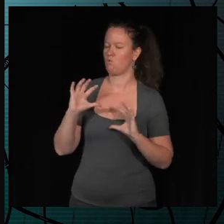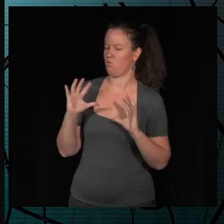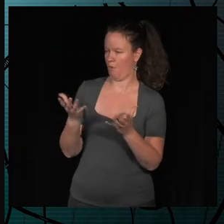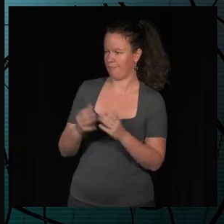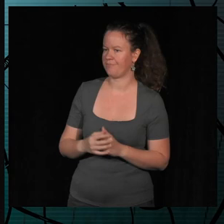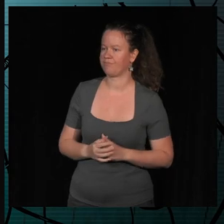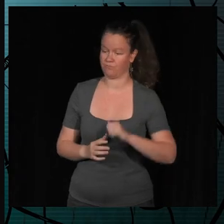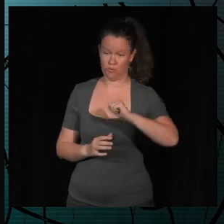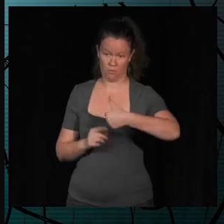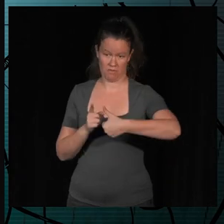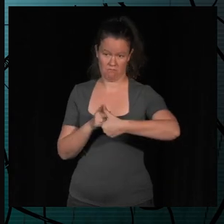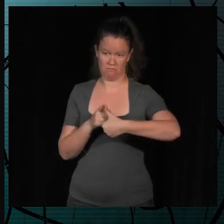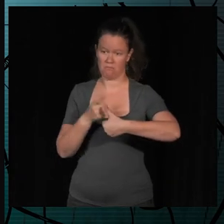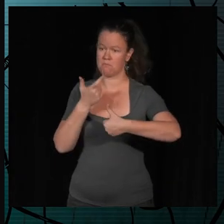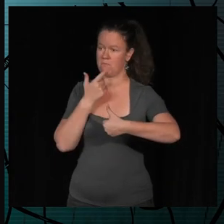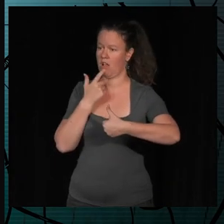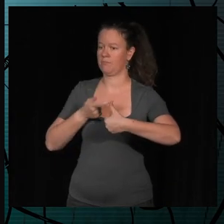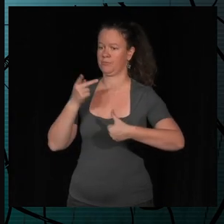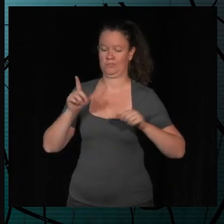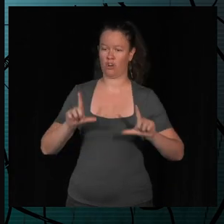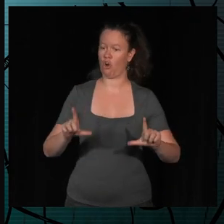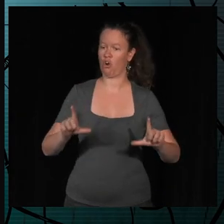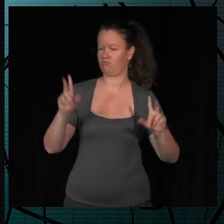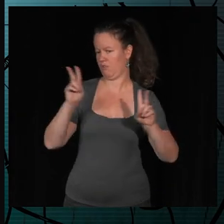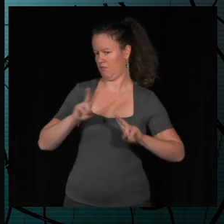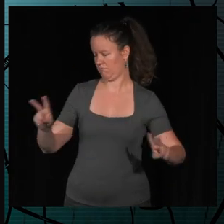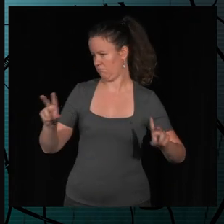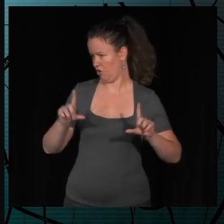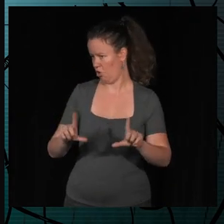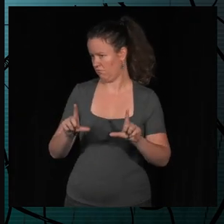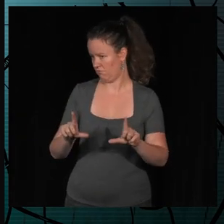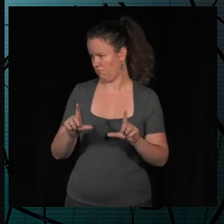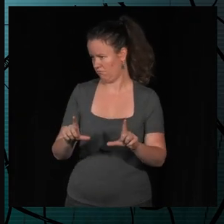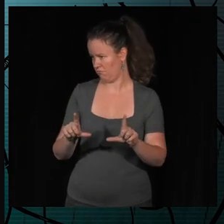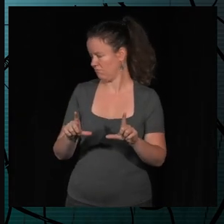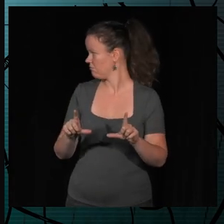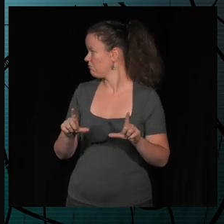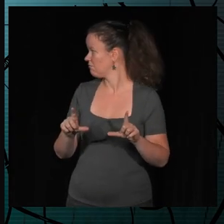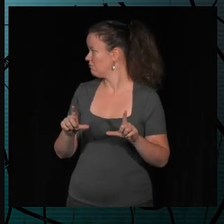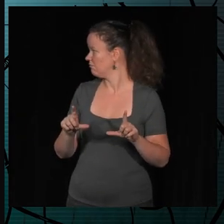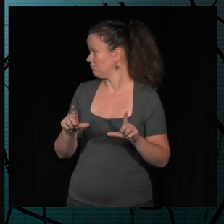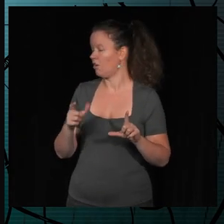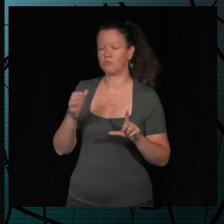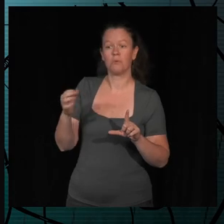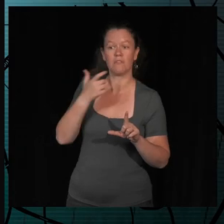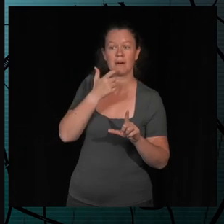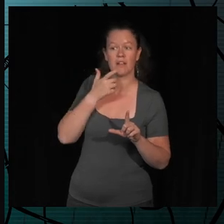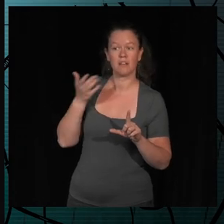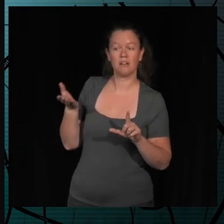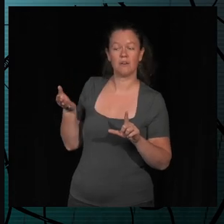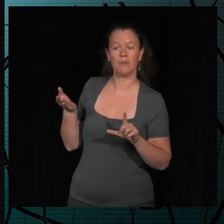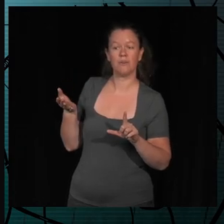parler des écrans hein des rapports au au aux écrans hein sachant qu'il faudra revenir d'ailleurs évidemment sur ce